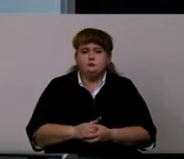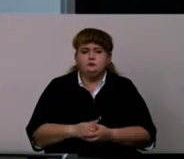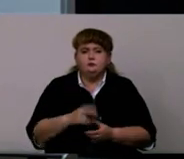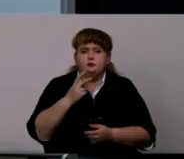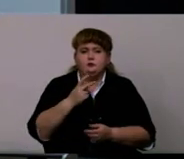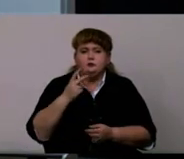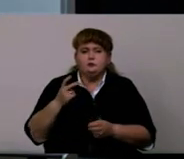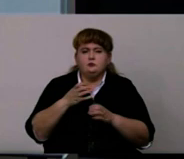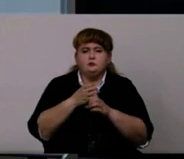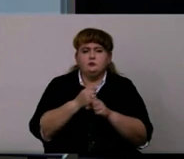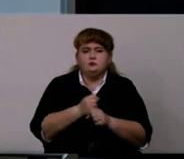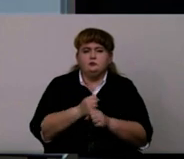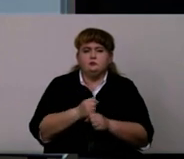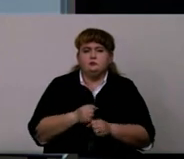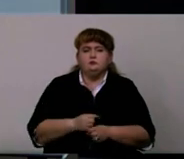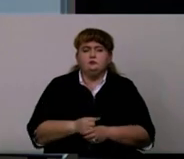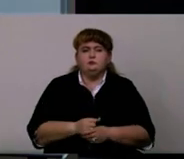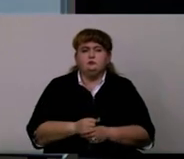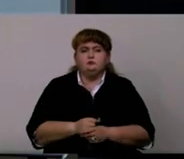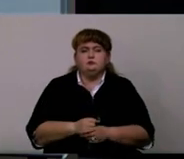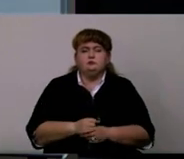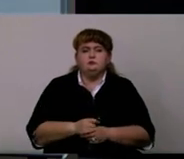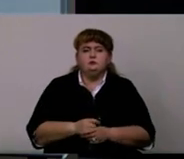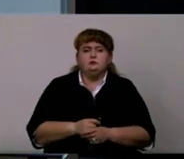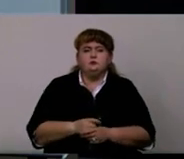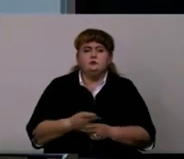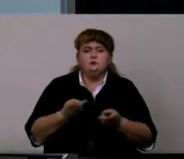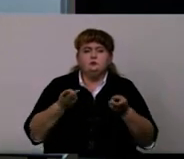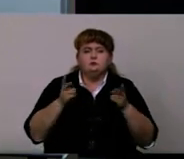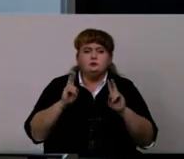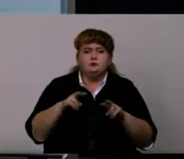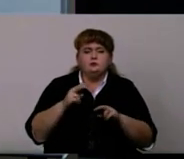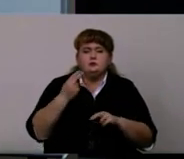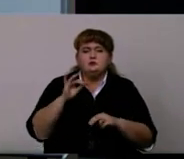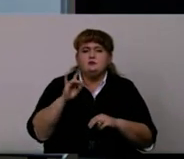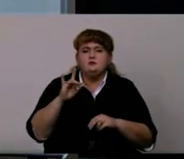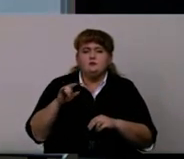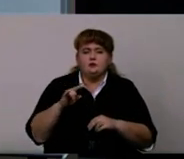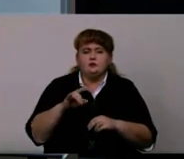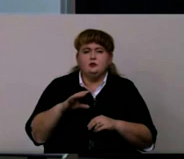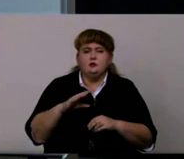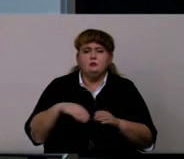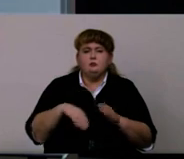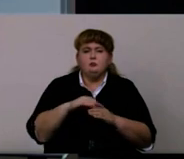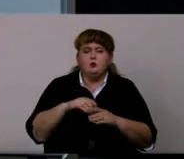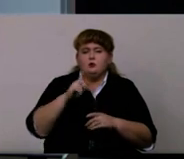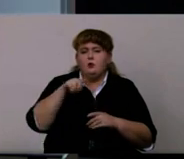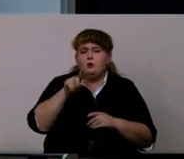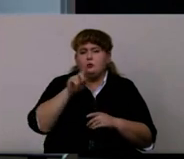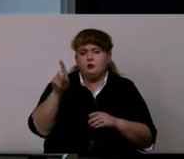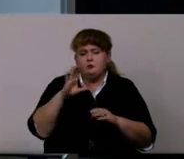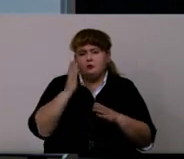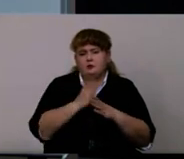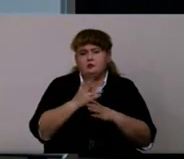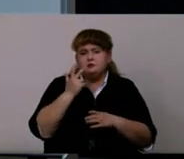и 2 сокращаются. У нас осталась цифра 9 под корнем квадратным. Это есть